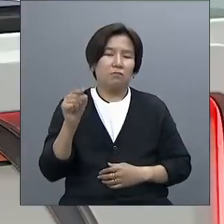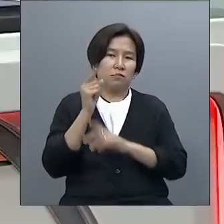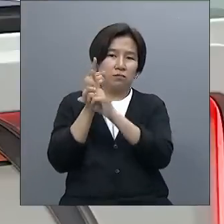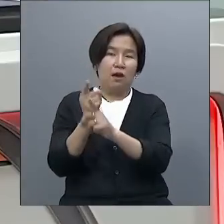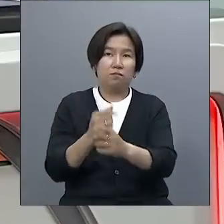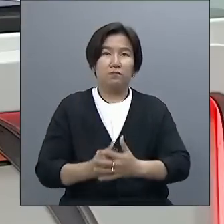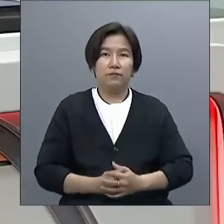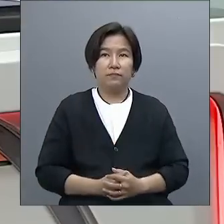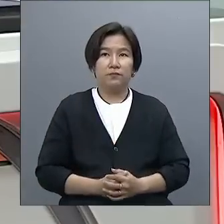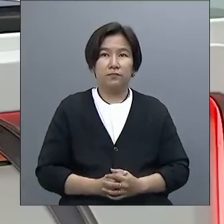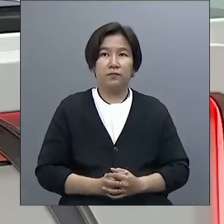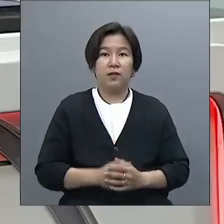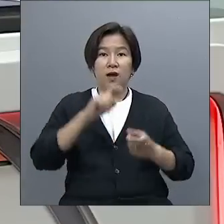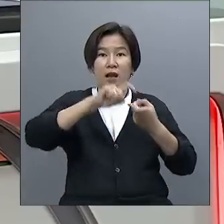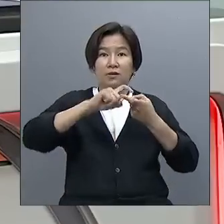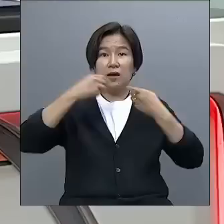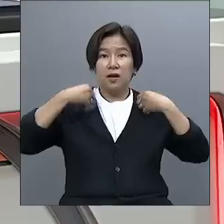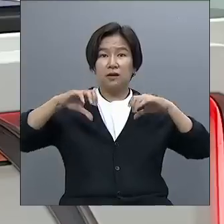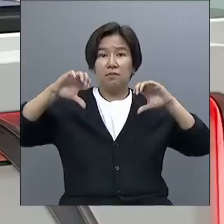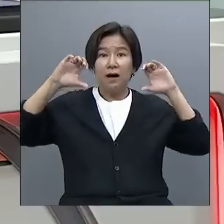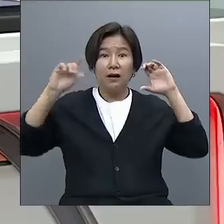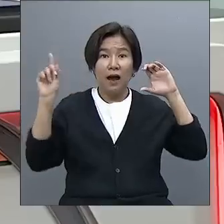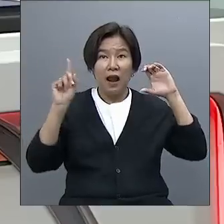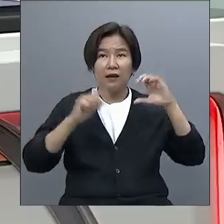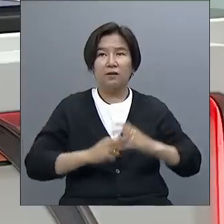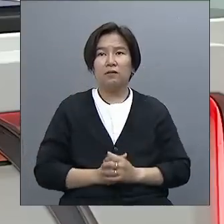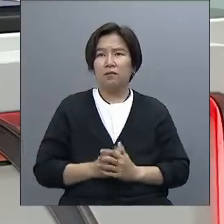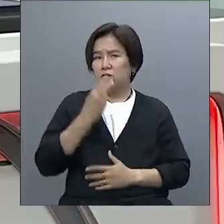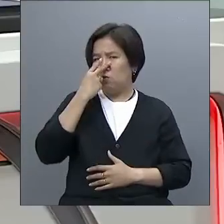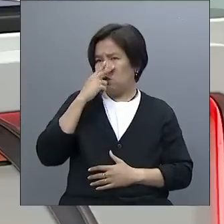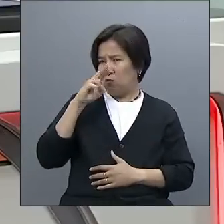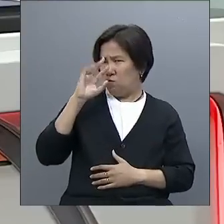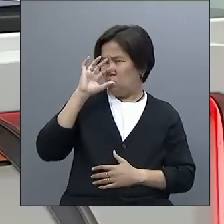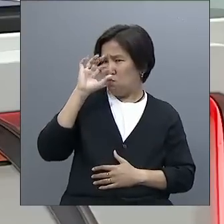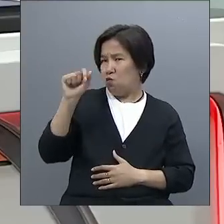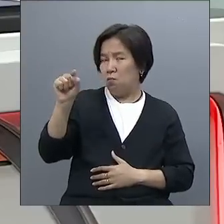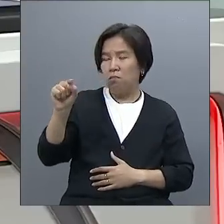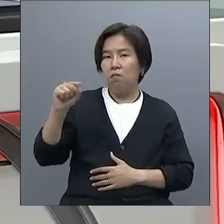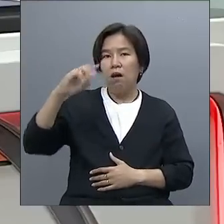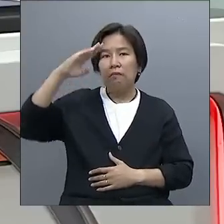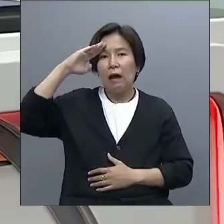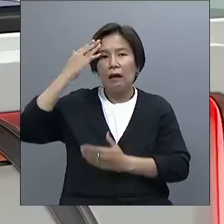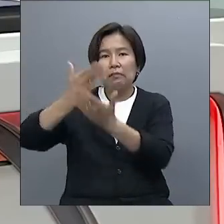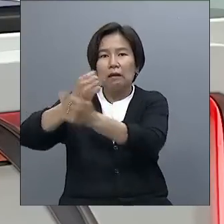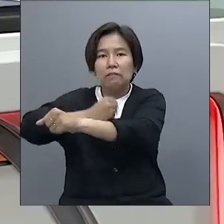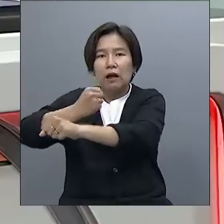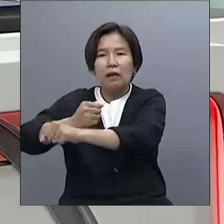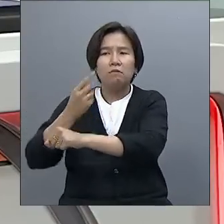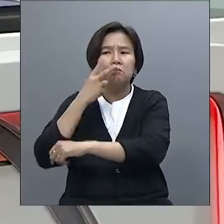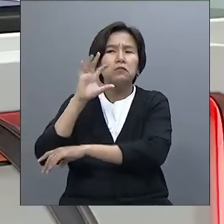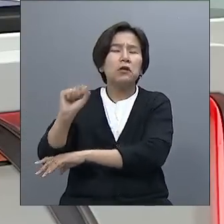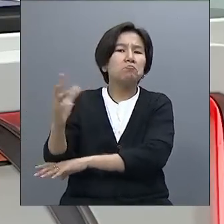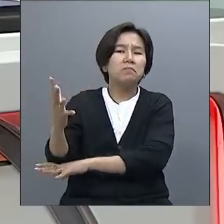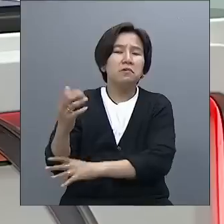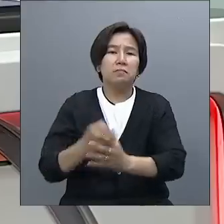รัฐบาลรัสเซียเปิดเผยนะคะว่าไม่ได้จับตาดูความเคลื่อนไหวของหัวหน้ากลุ่มทหารรับจ้างวากเนอร์แล้วก็ไม่ยืนยันด้วยนะคะว่ามีการแก้